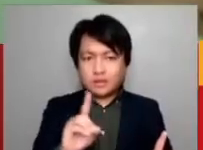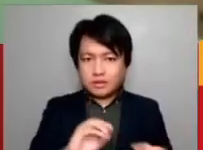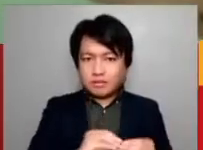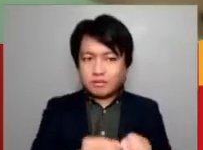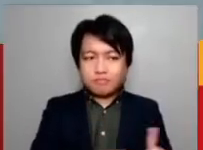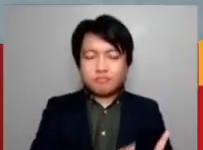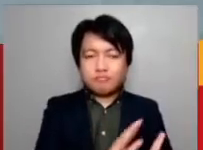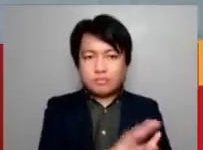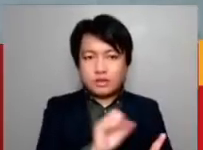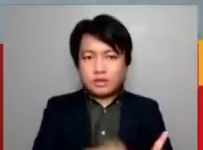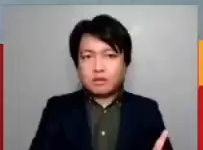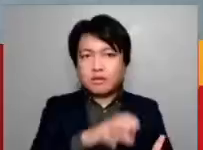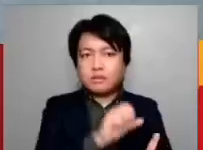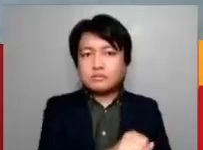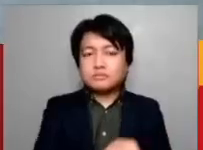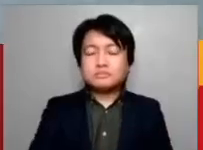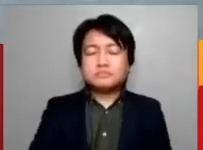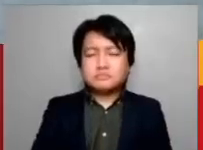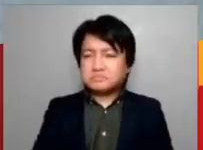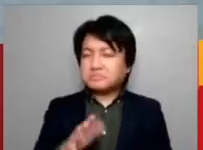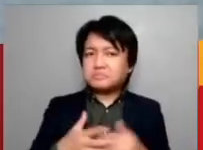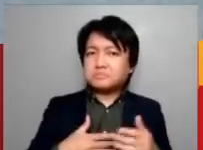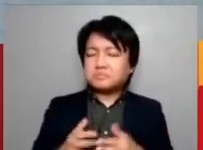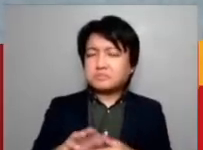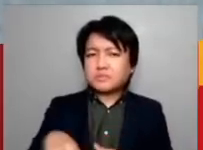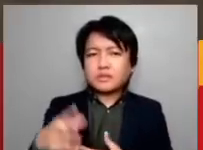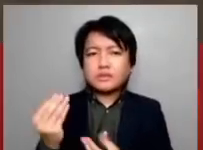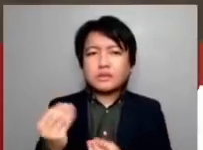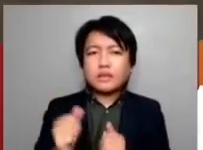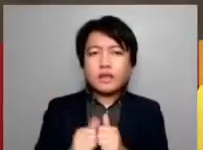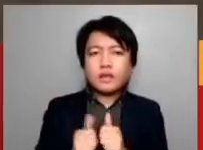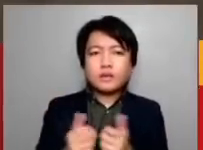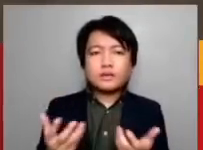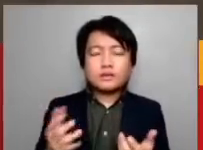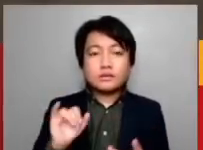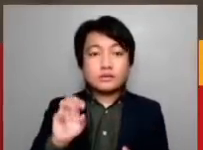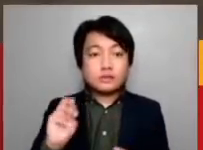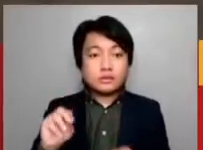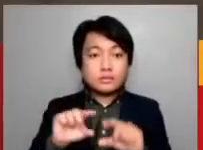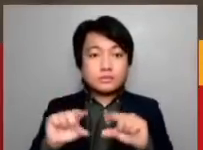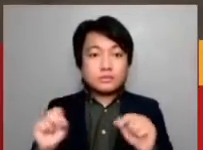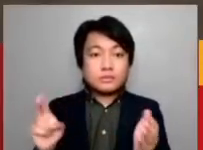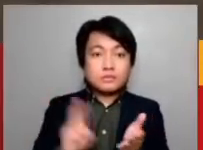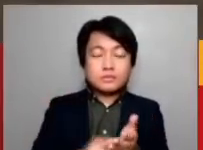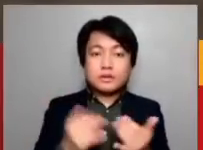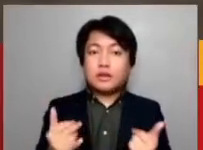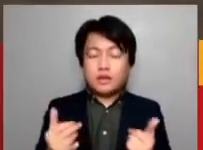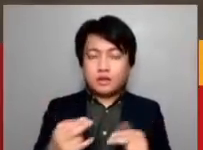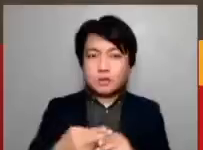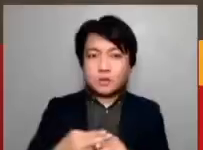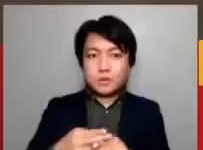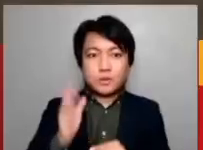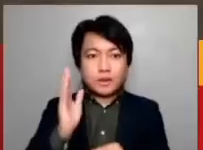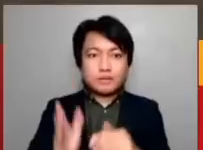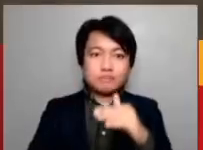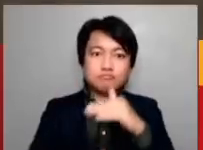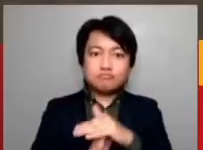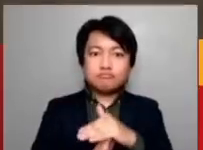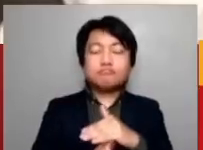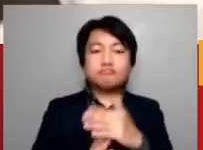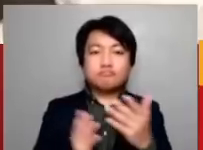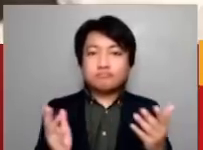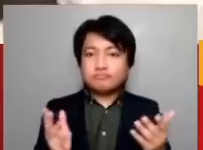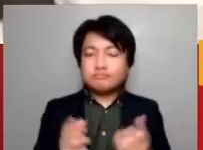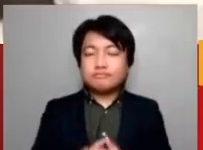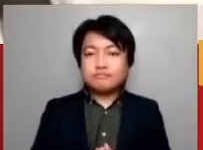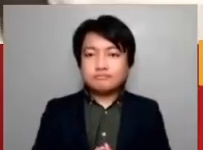Nako. Anyway, update naman po tayo. Kumusta na yung ating SIM registration? Malapit na nga uli itong mga deadline natin. Nako,